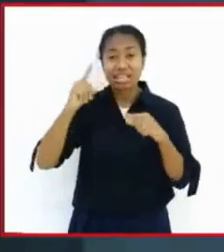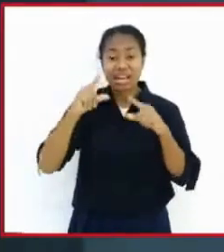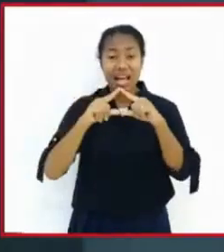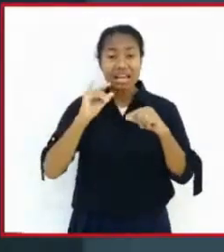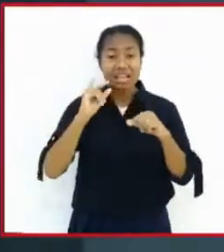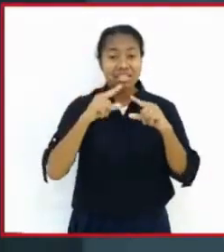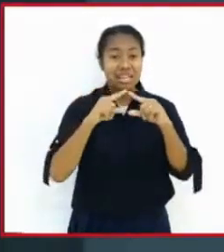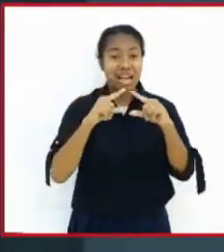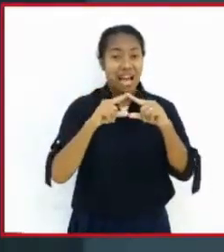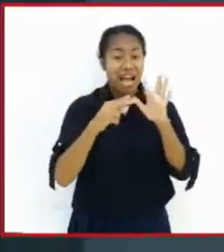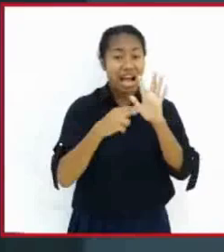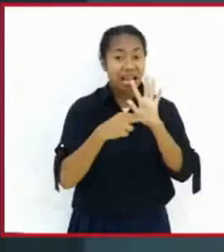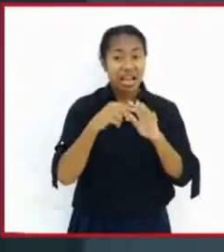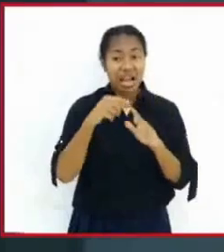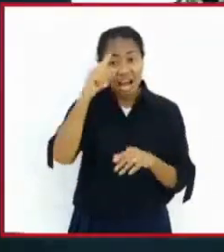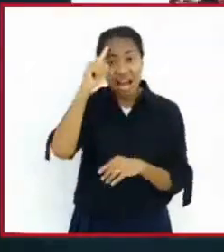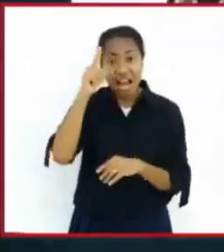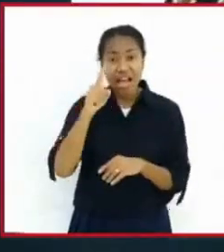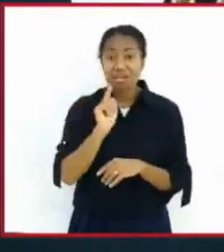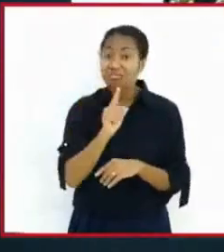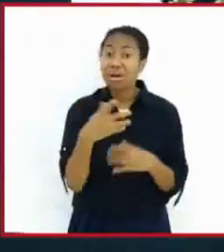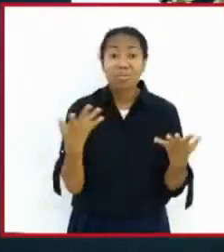Bagaimana dengan